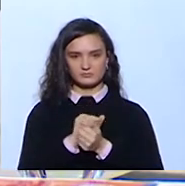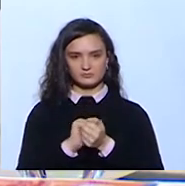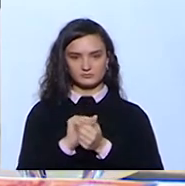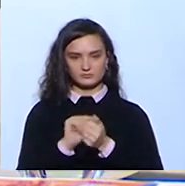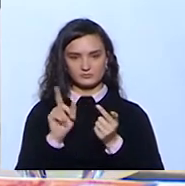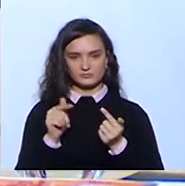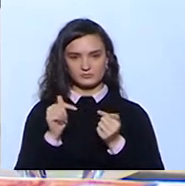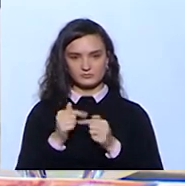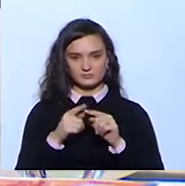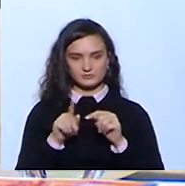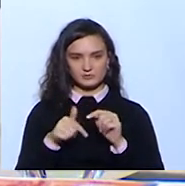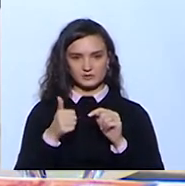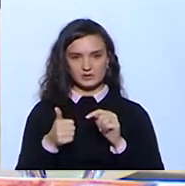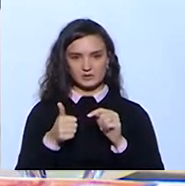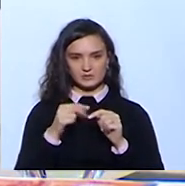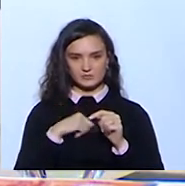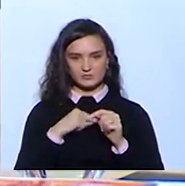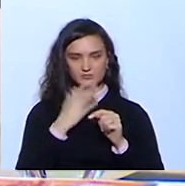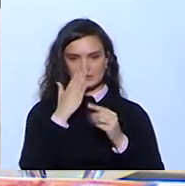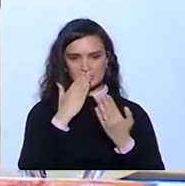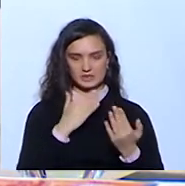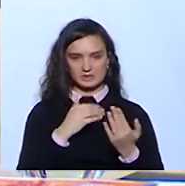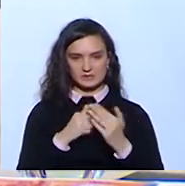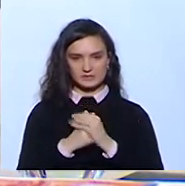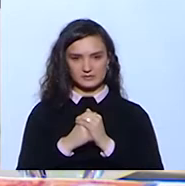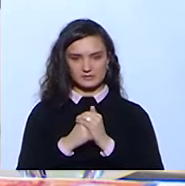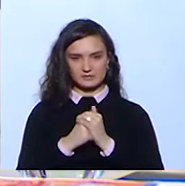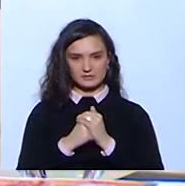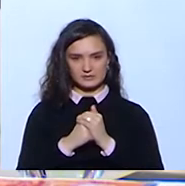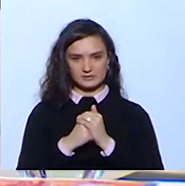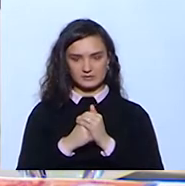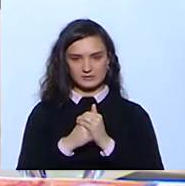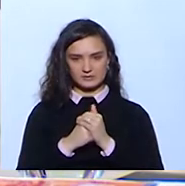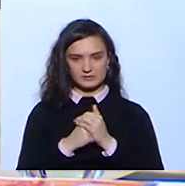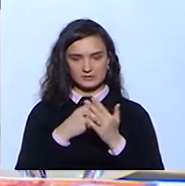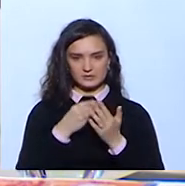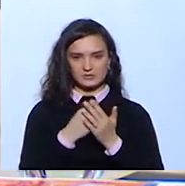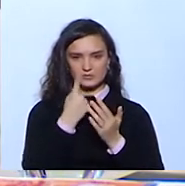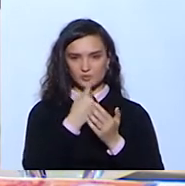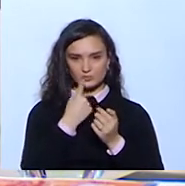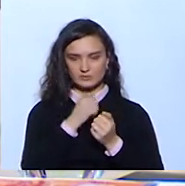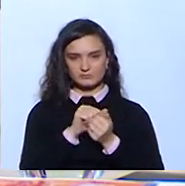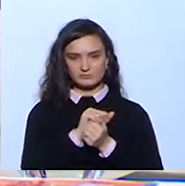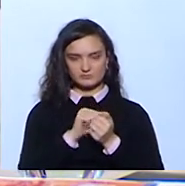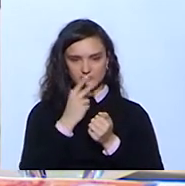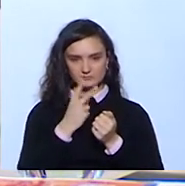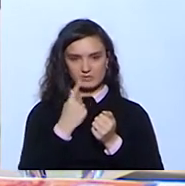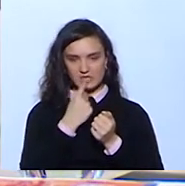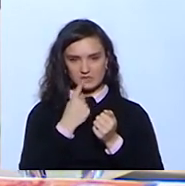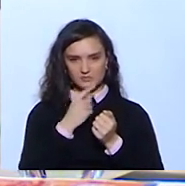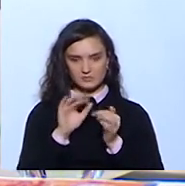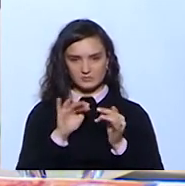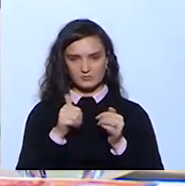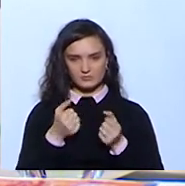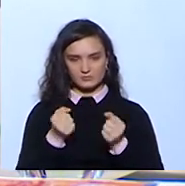შესაბამისად ამაზე კარგად მუშაობს სარკე. სარკის წინ ბავშვი აფიქსირებს საკუთარ საკუთარი ტუჩების მოძრაობას, ენის მოძრაობას და